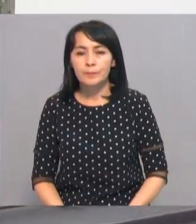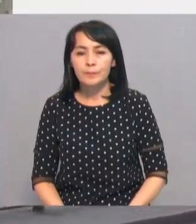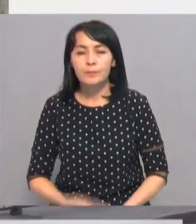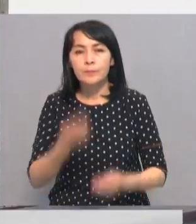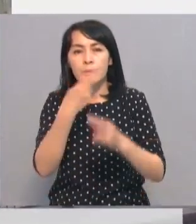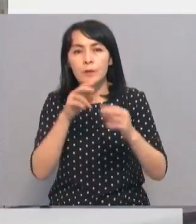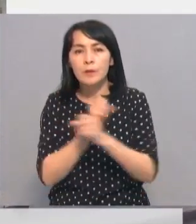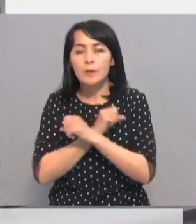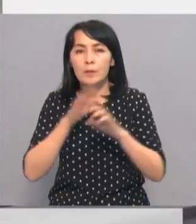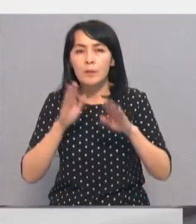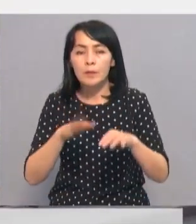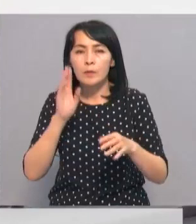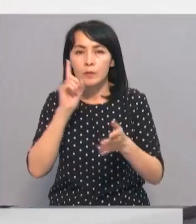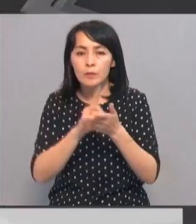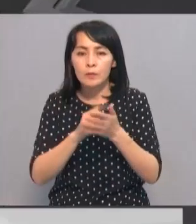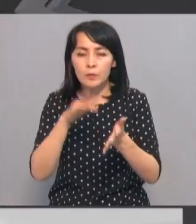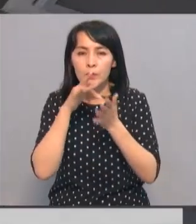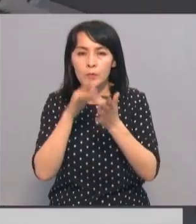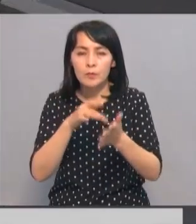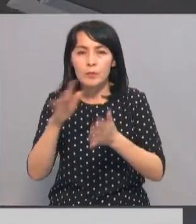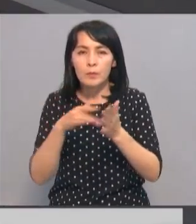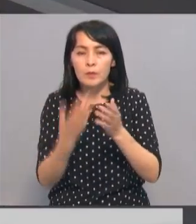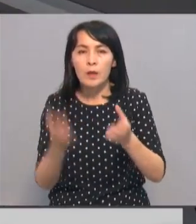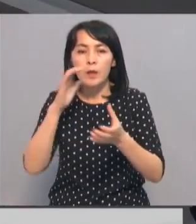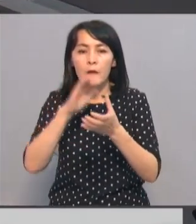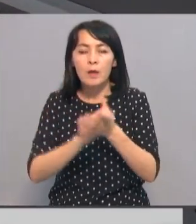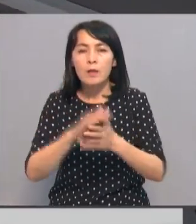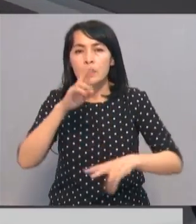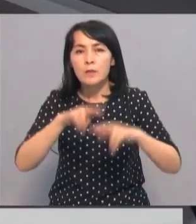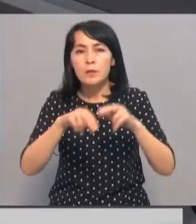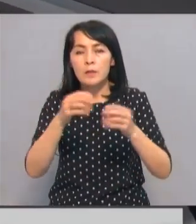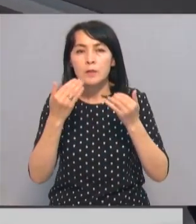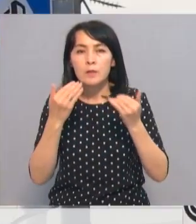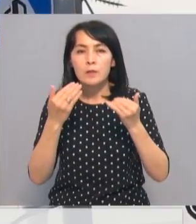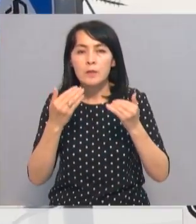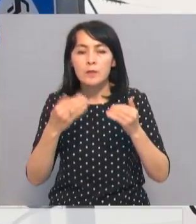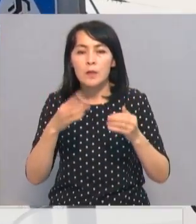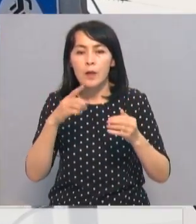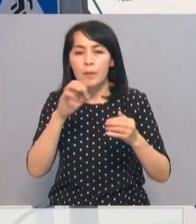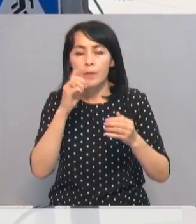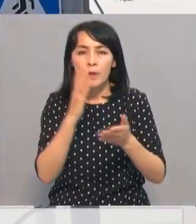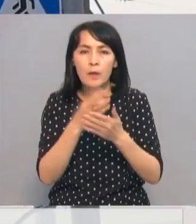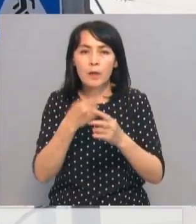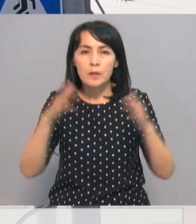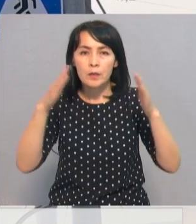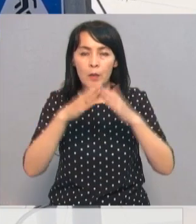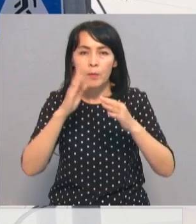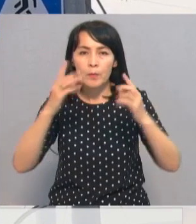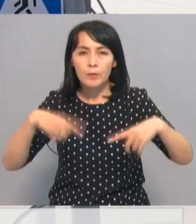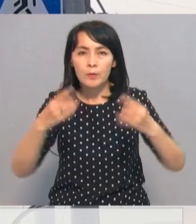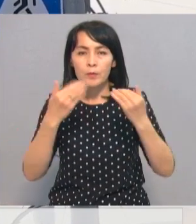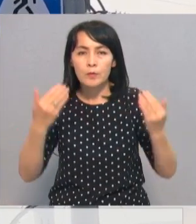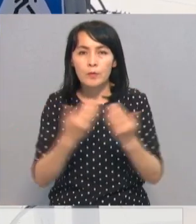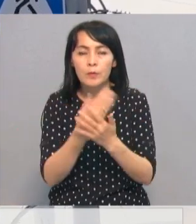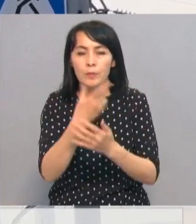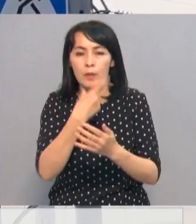Этот парк должен стать туристическим центром. Ознакомился Аким и со строительством жилого комплекса Prime Residence. Эти дома будут построены в